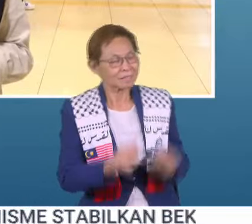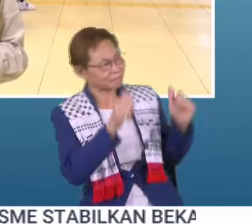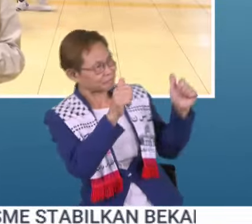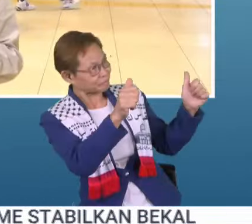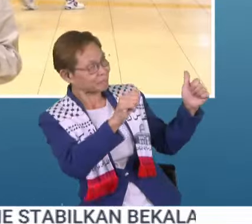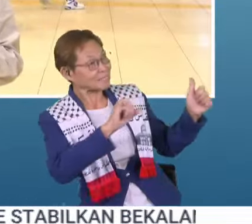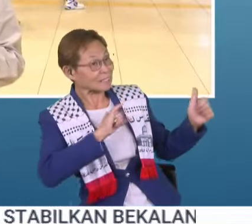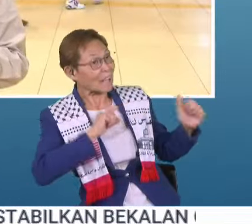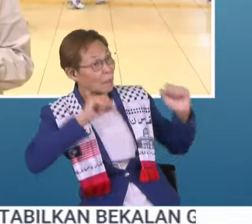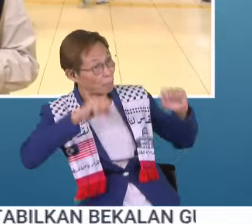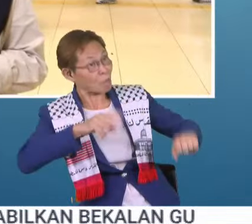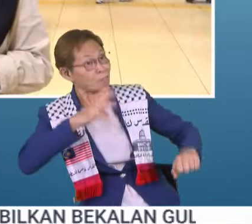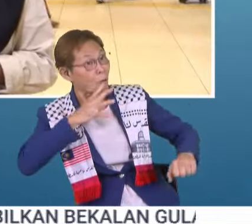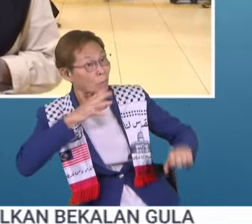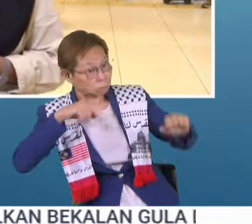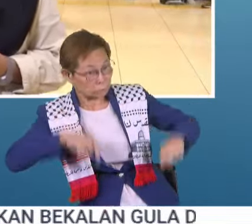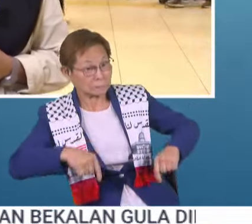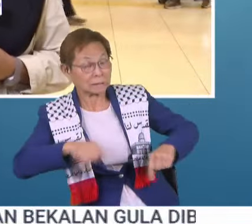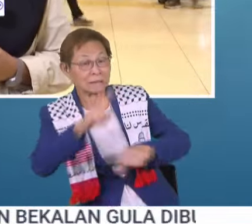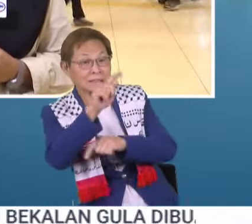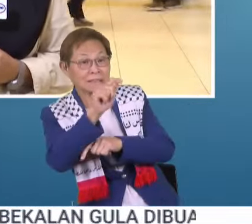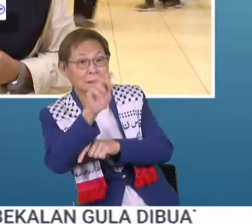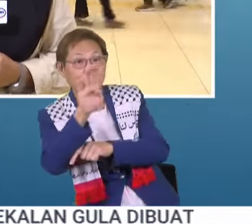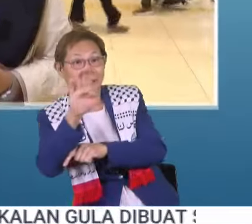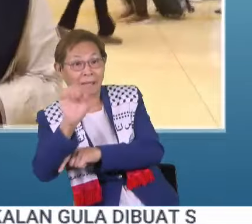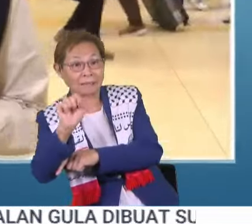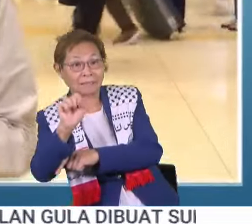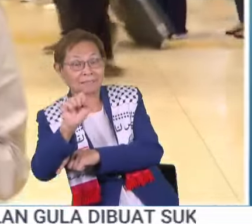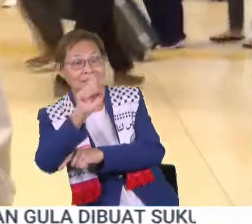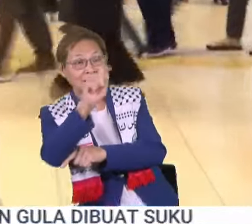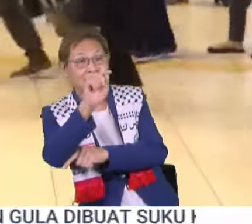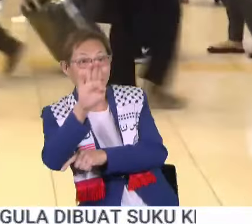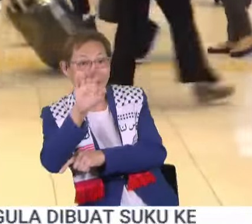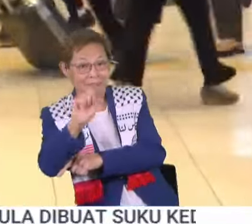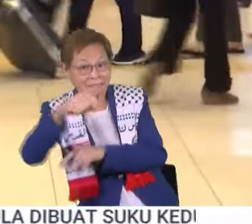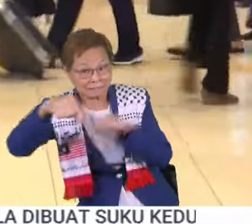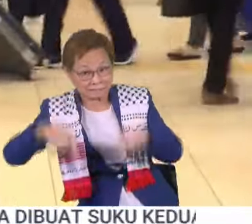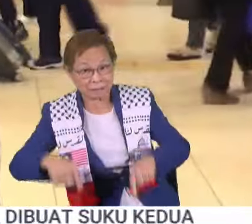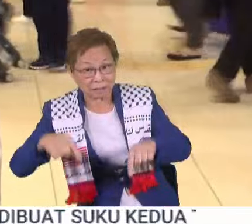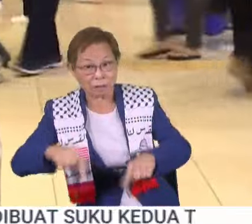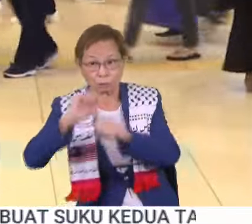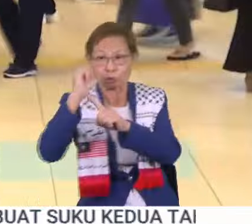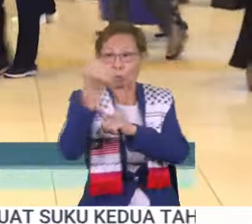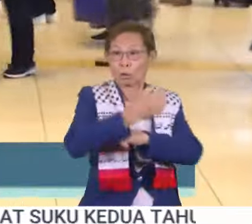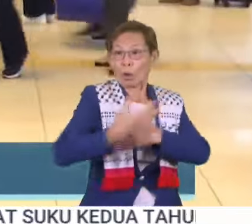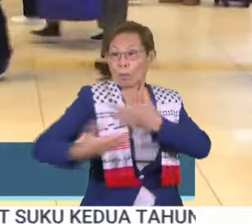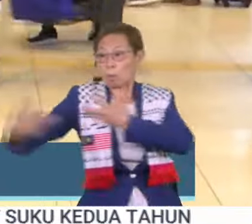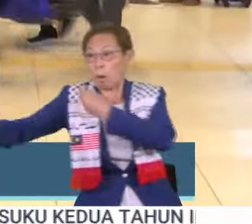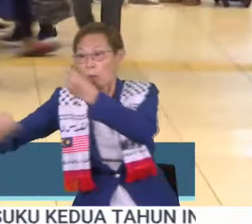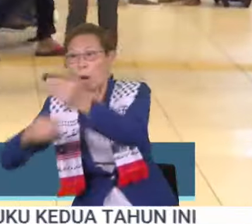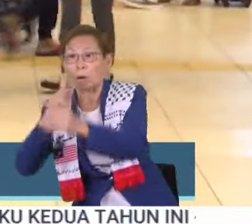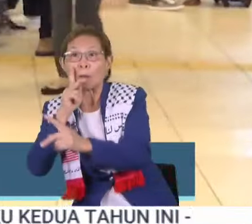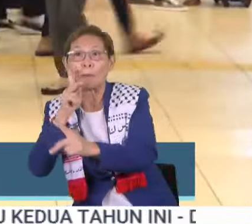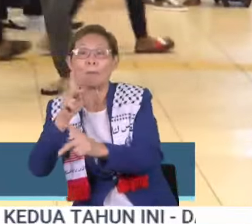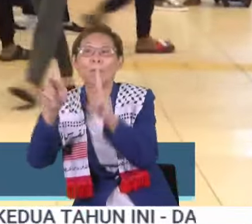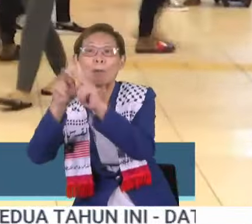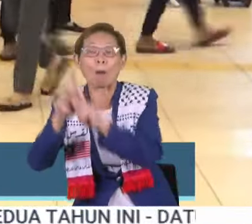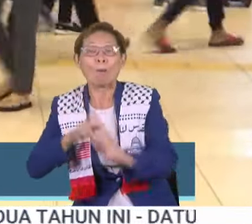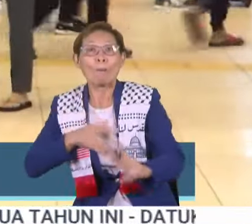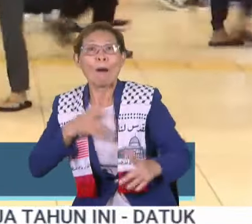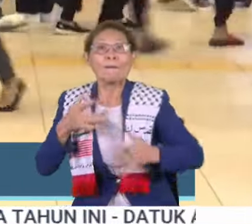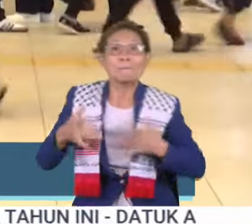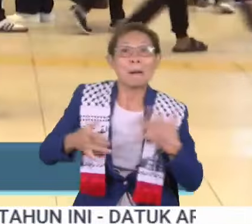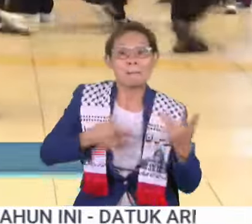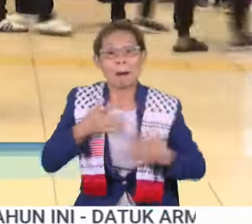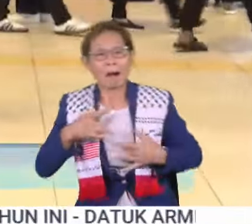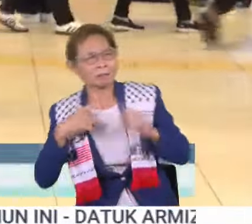Ya, Syahir, boleh saya katakan di sini, di Terminal Bersepadu Selatan TBS ini, suasana balik kampung makin terasa. Seronok sebenarnya